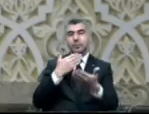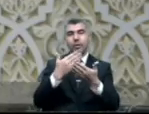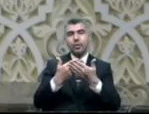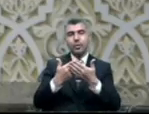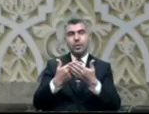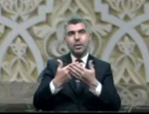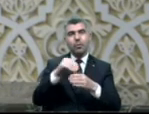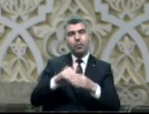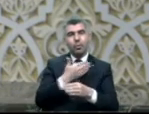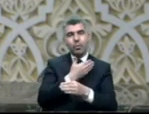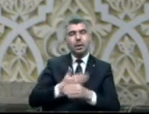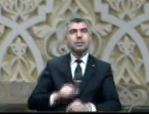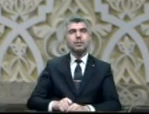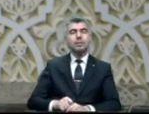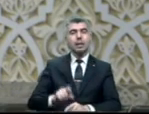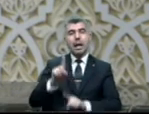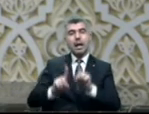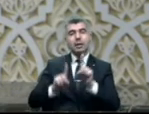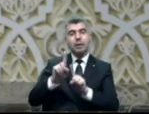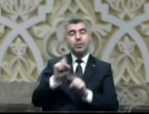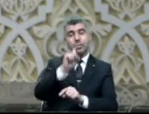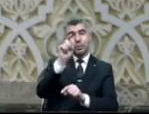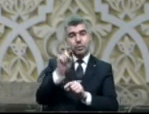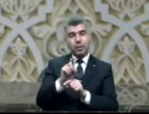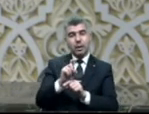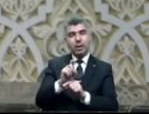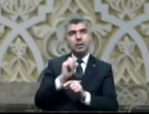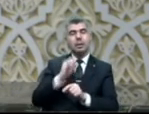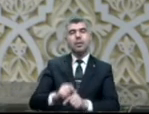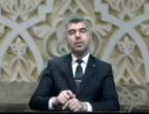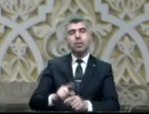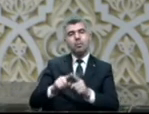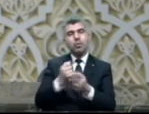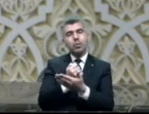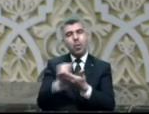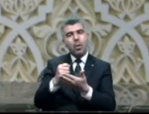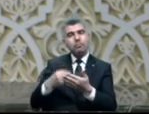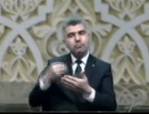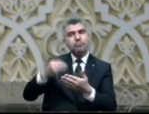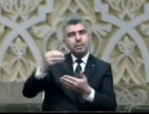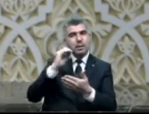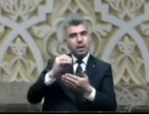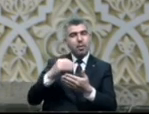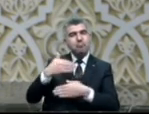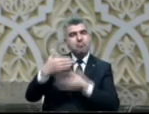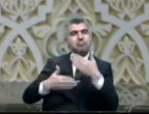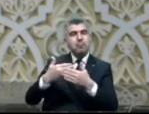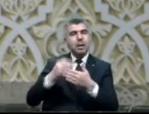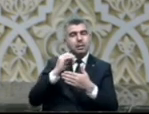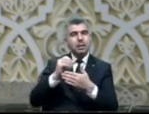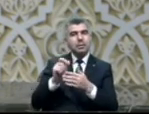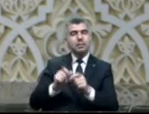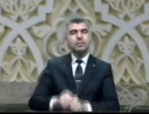المستشار المحترم. السؤال 11 موضوعه دعم مهني بقطاع الصيد البحري، تم تاجيله وسحبه من